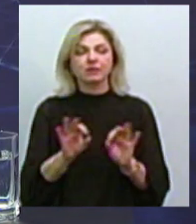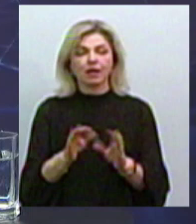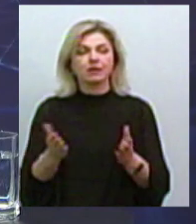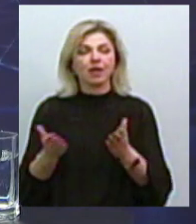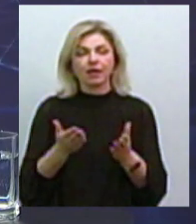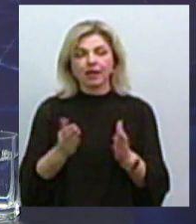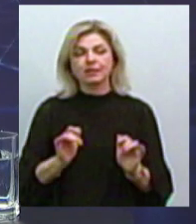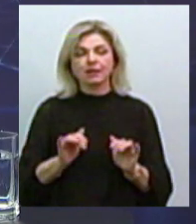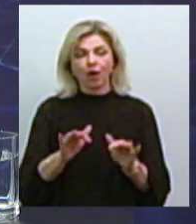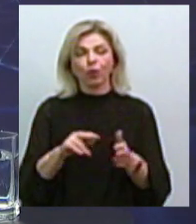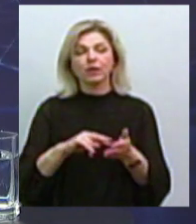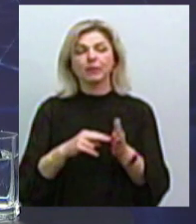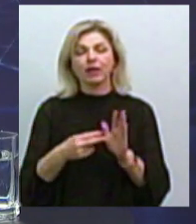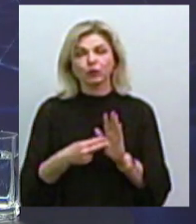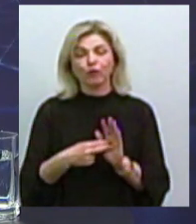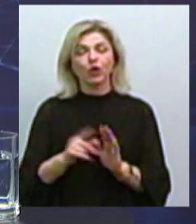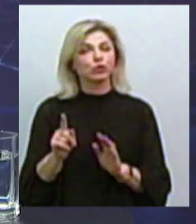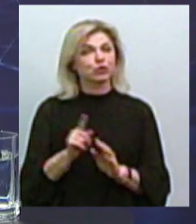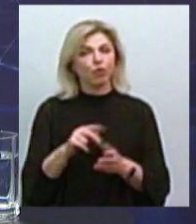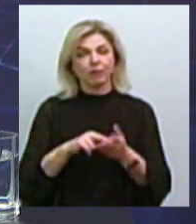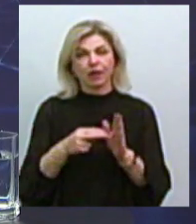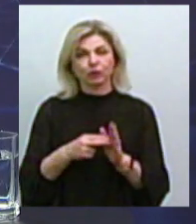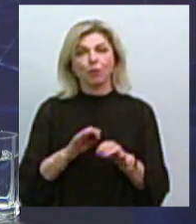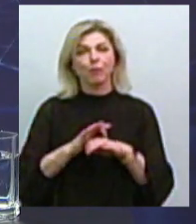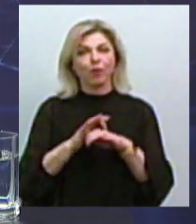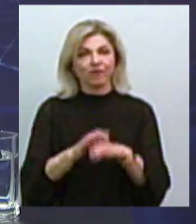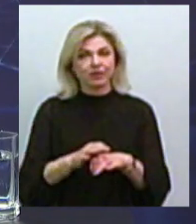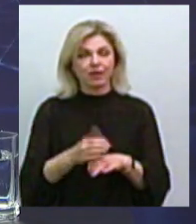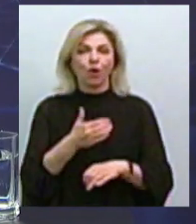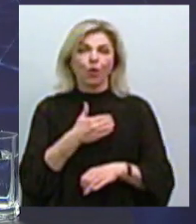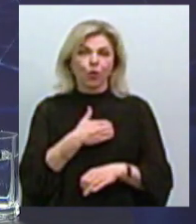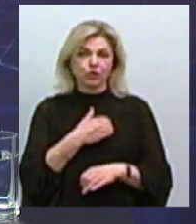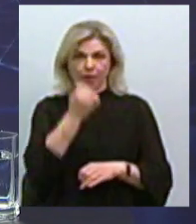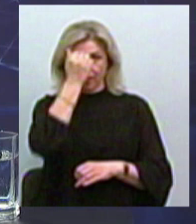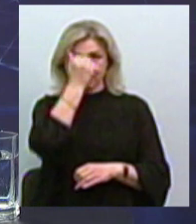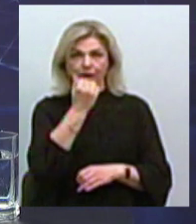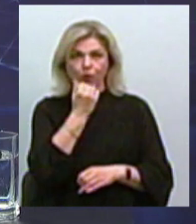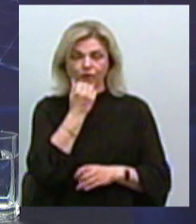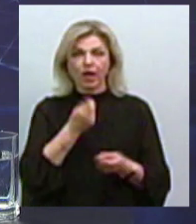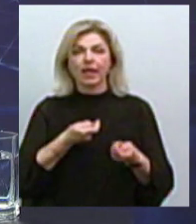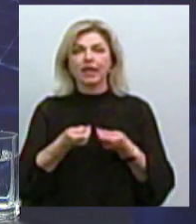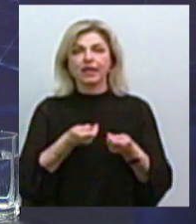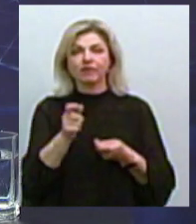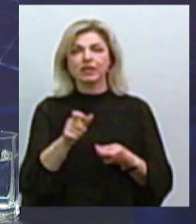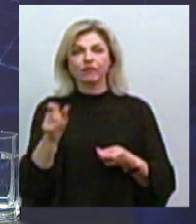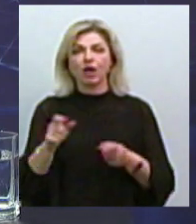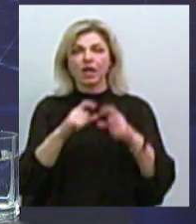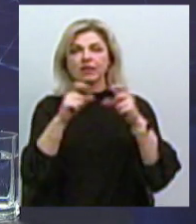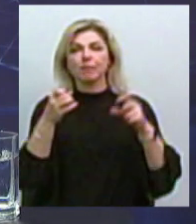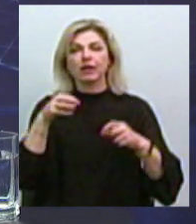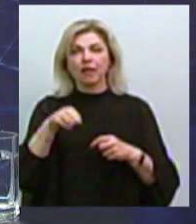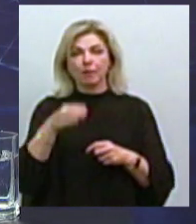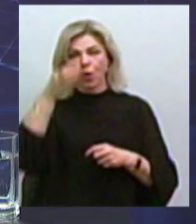ми спланували, які плануємо в майбутньому провести, я хотіла би подякувати керівництву департамента